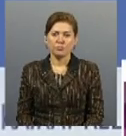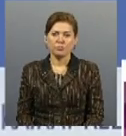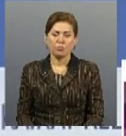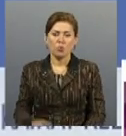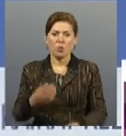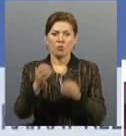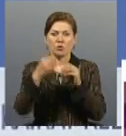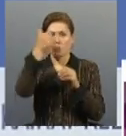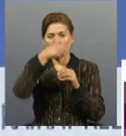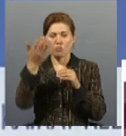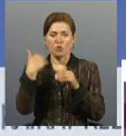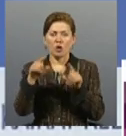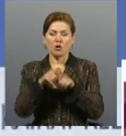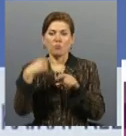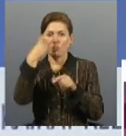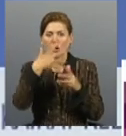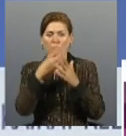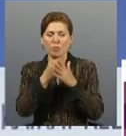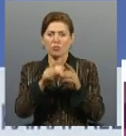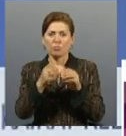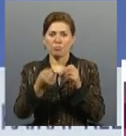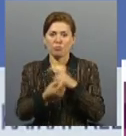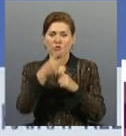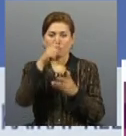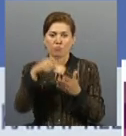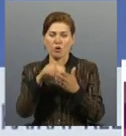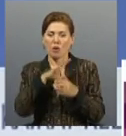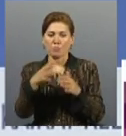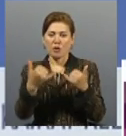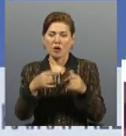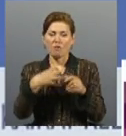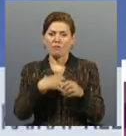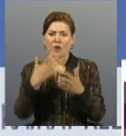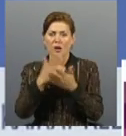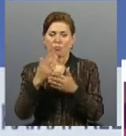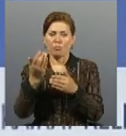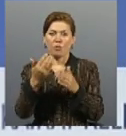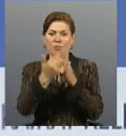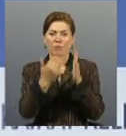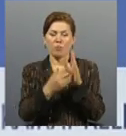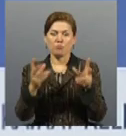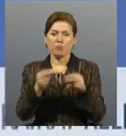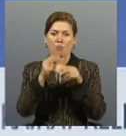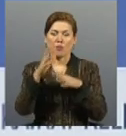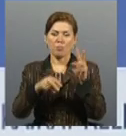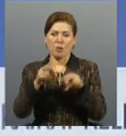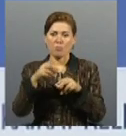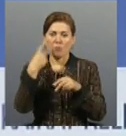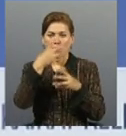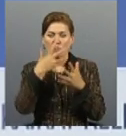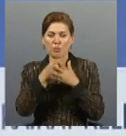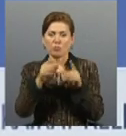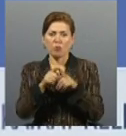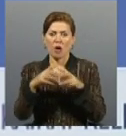Осыдан 10 жыл бұрын жекешелендіру туралы сұрақ туындамайтын еді, бірақ бұл қазіргі таңда маңызды. Бұл бағдарлама жемісті болады деп сенем. Жекешелендіру